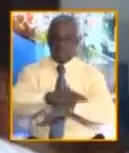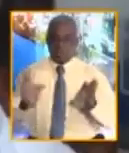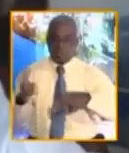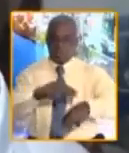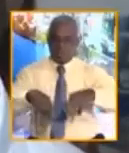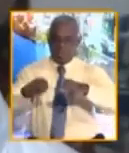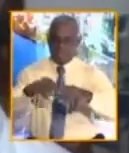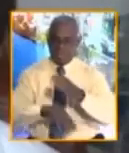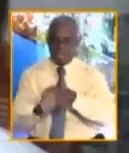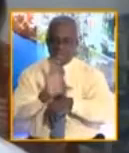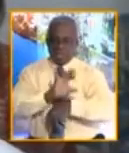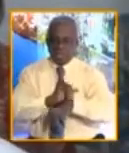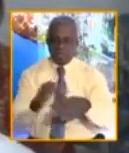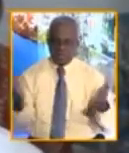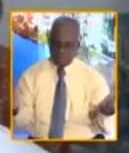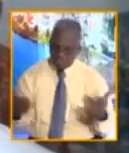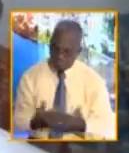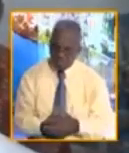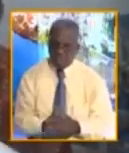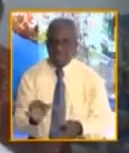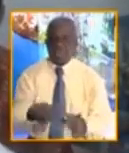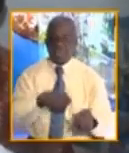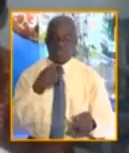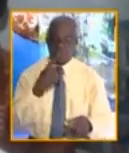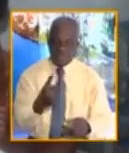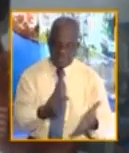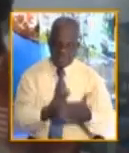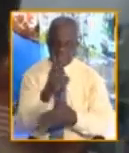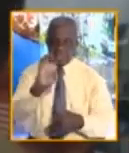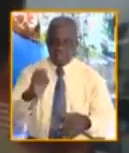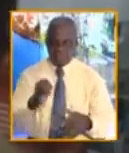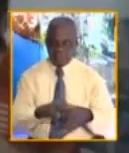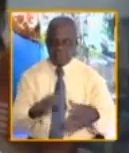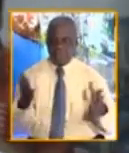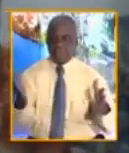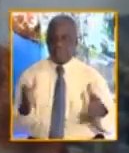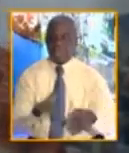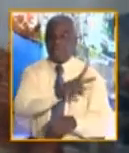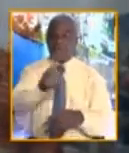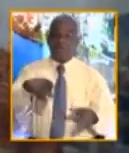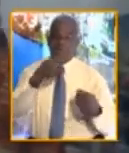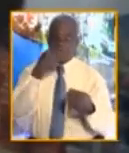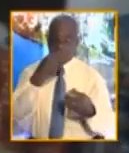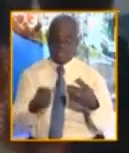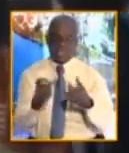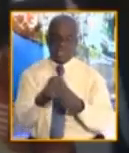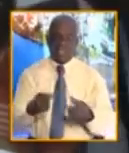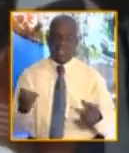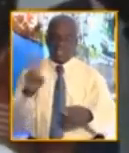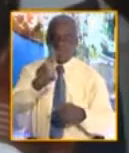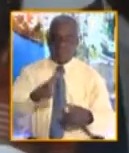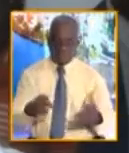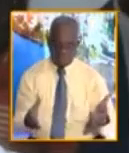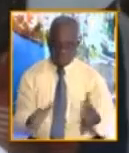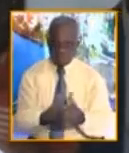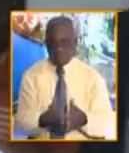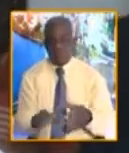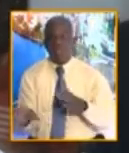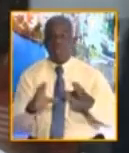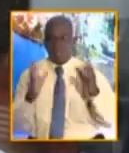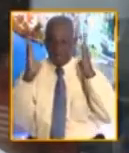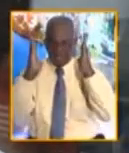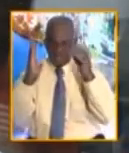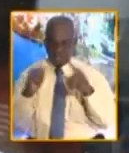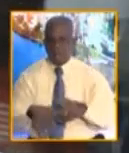d'Ivoire. C'est un soulagement et je rassure à mon tour l'ensemble des consommateurs, en même temps d'être vigilants, mais de consommer ces